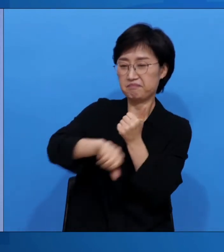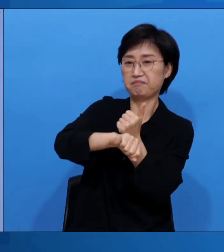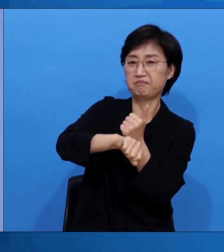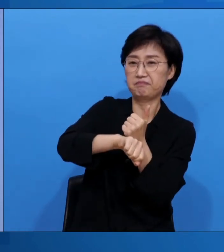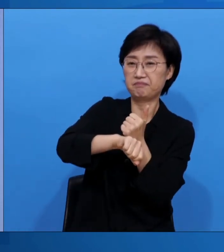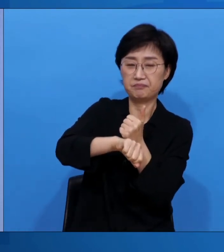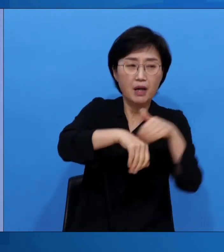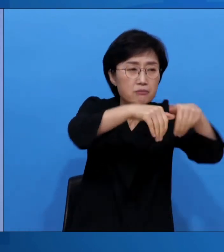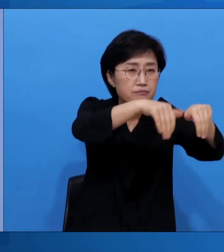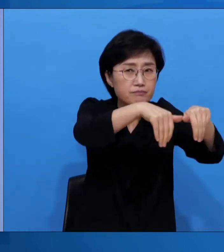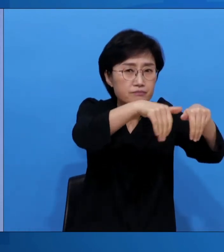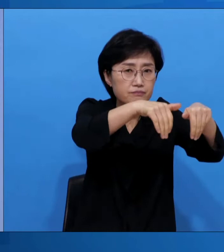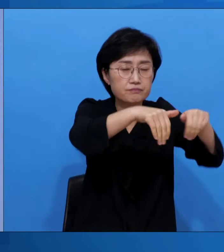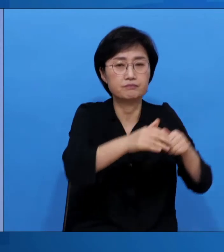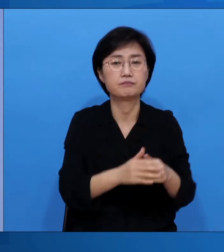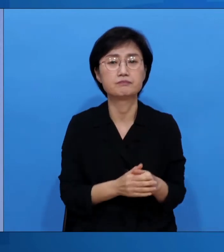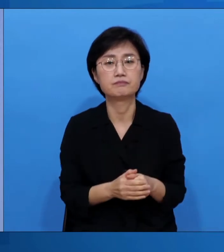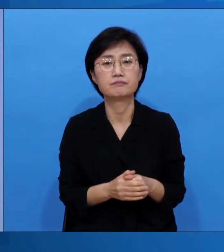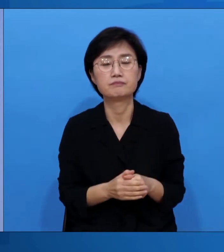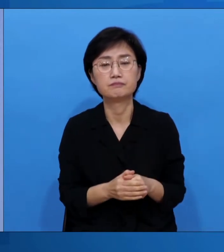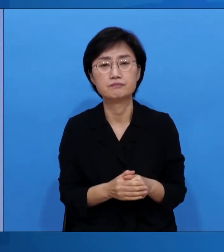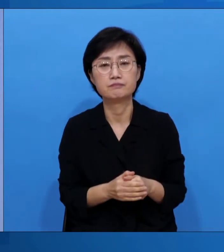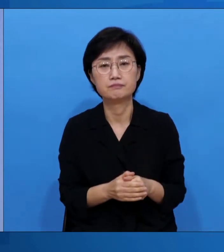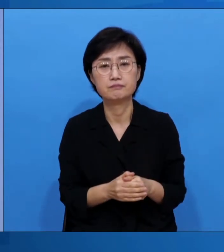the hands of Satan. 하나님이